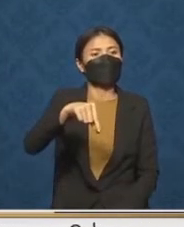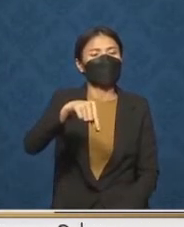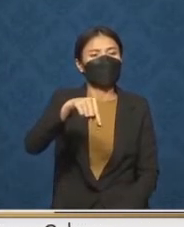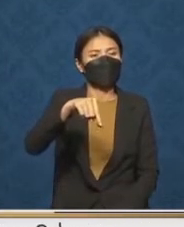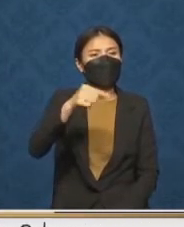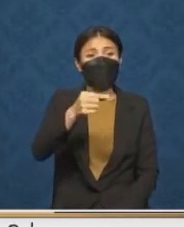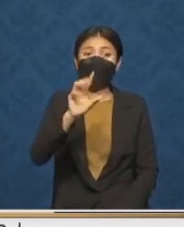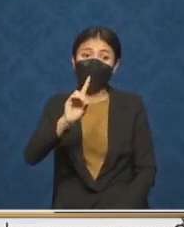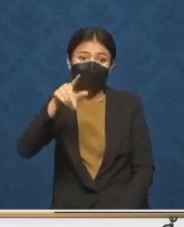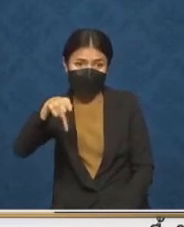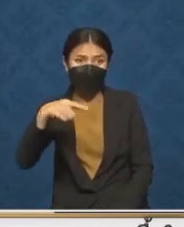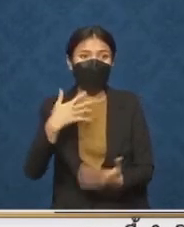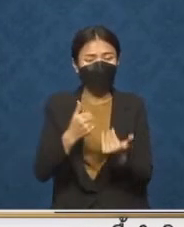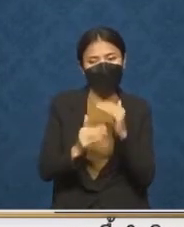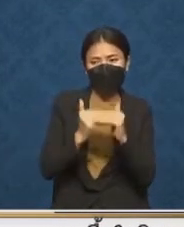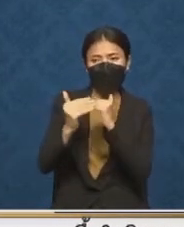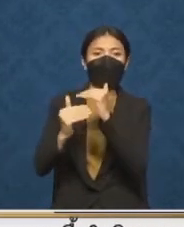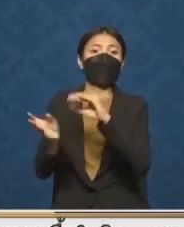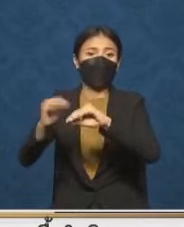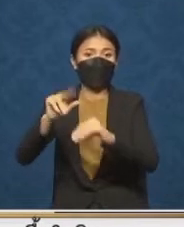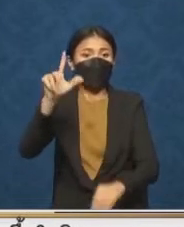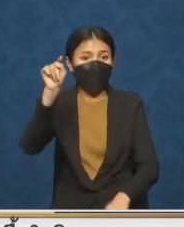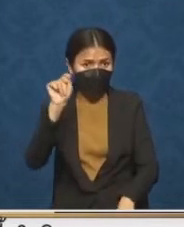3% เมื่อเรามาเปรียบเทียบสไลด์ตัดไปครับ